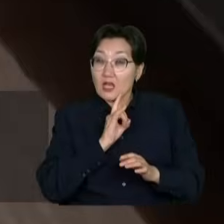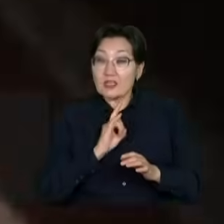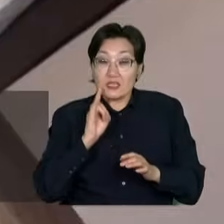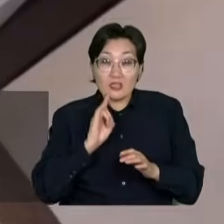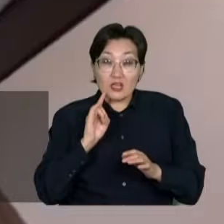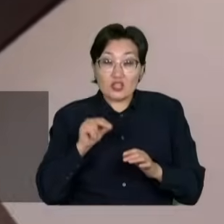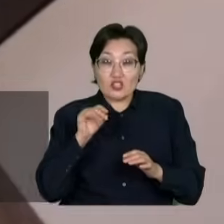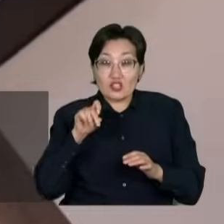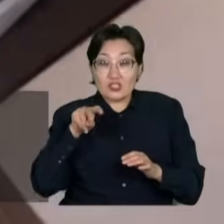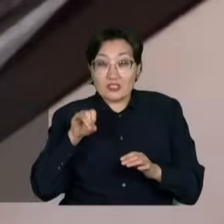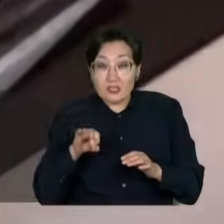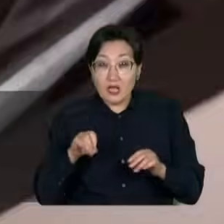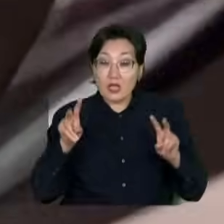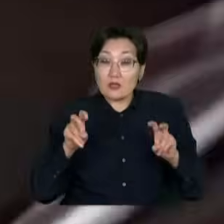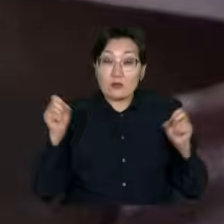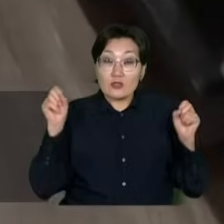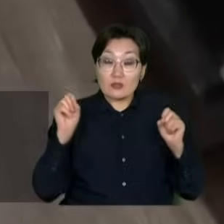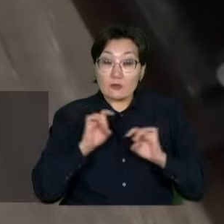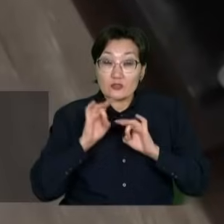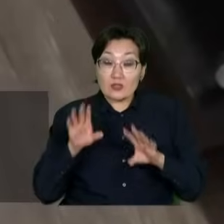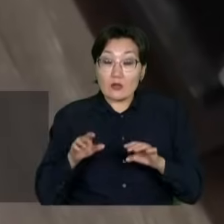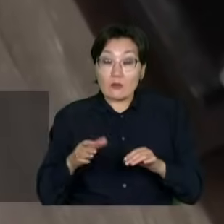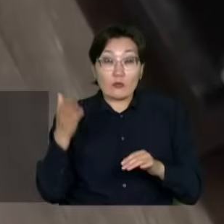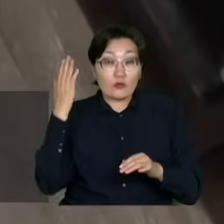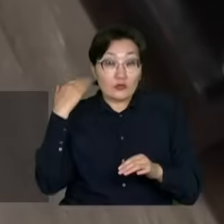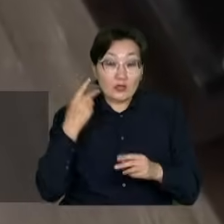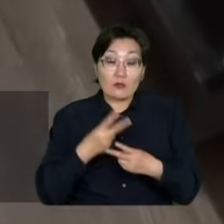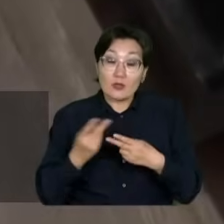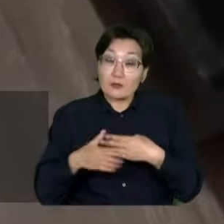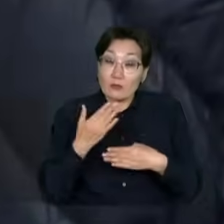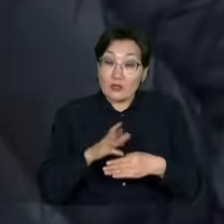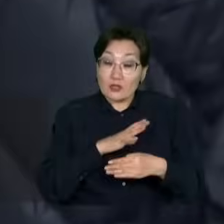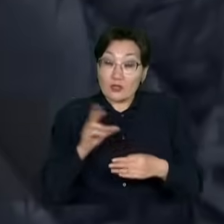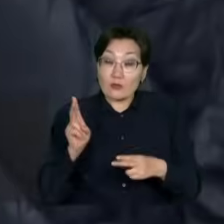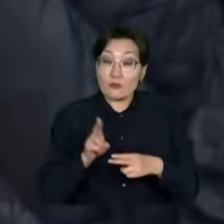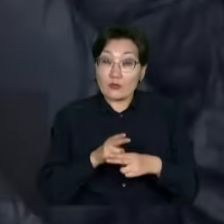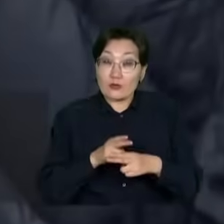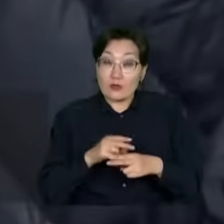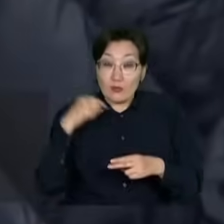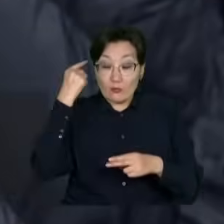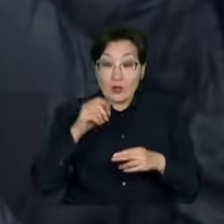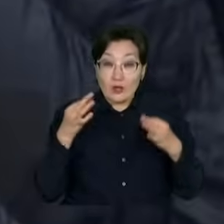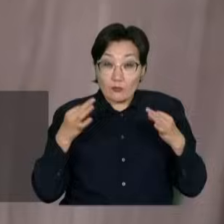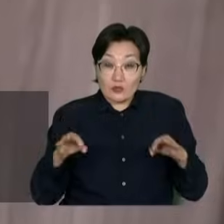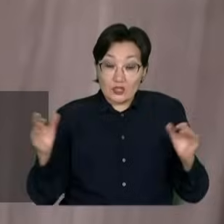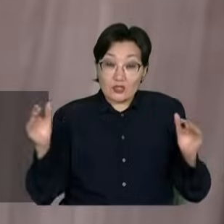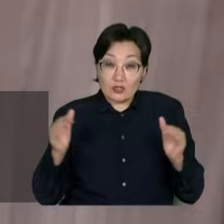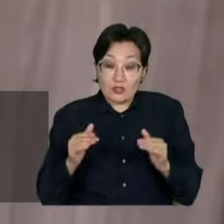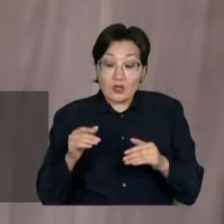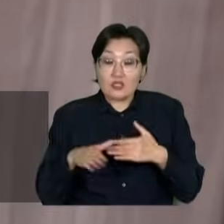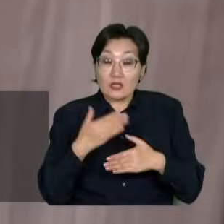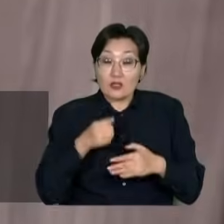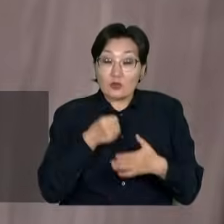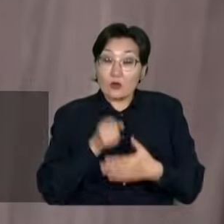екен. Ол бұрын героин сатқан үшін бірнеше рет сотты болған. Ол тіпті бас бостандығын шектеу түріндегі жазасын соңына дейін